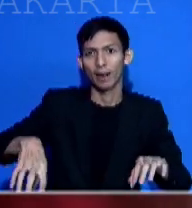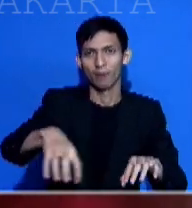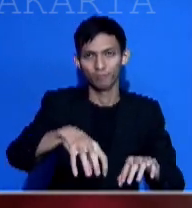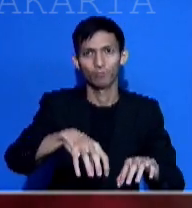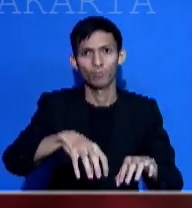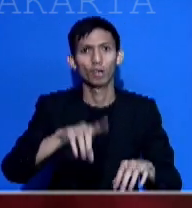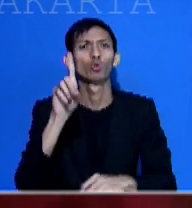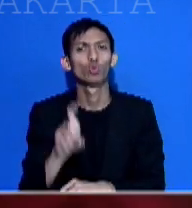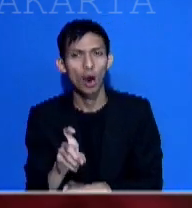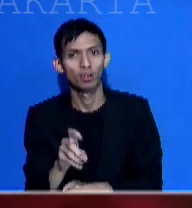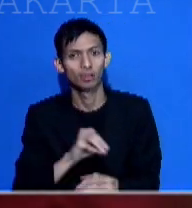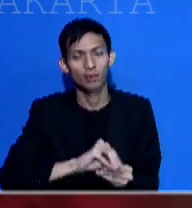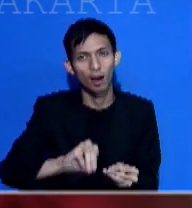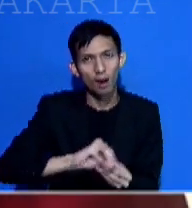membutuhkan.